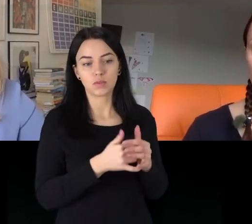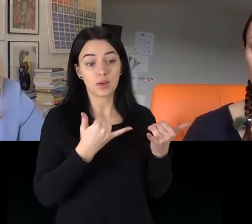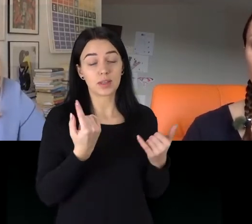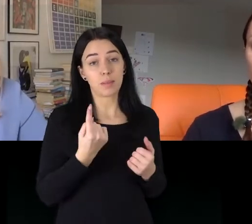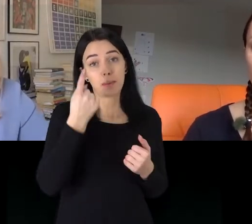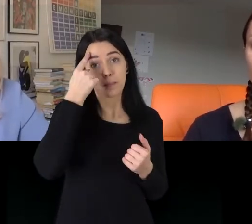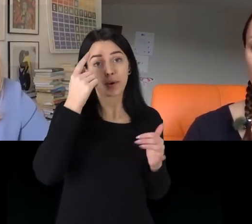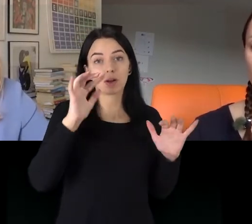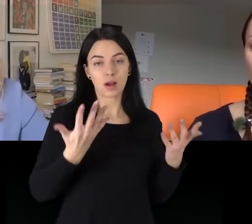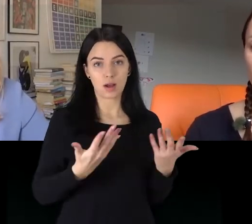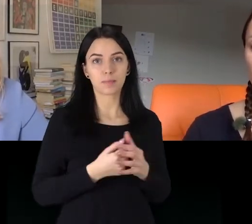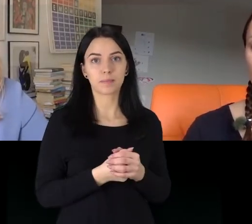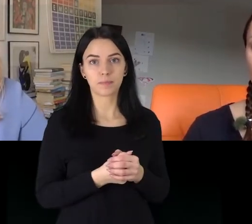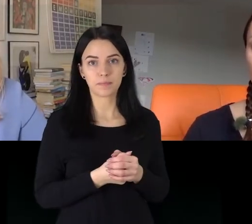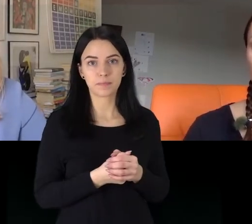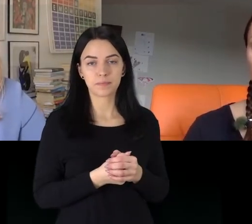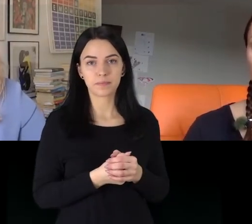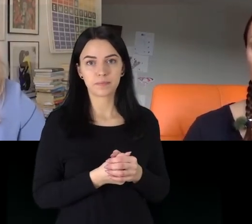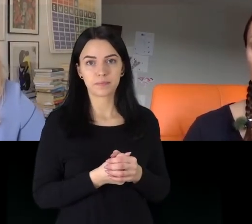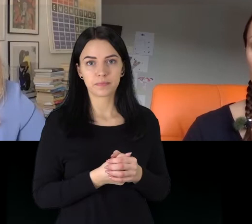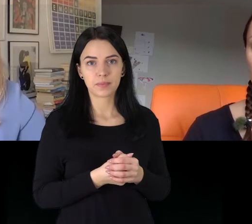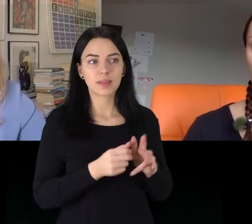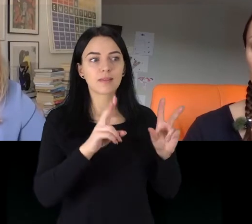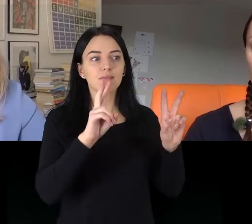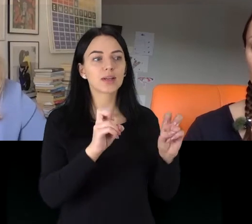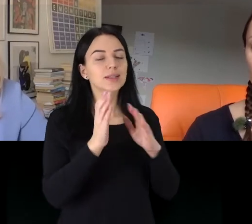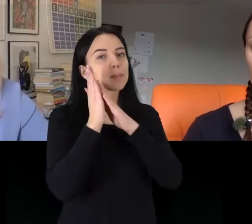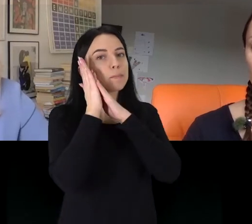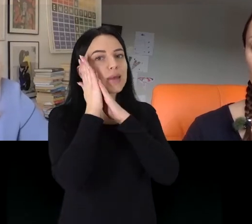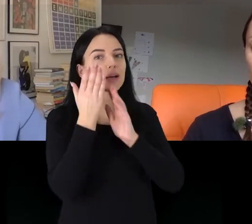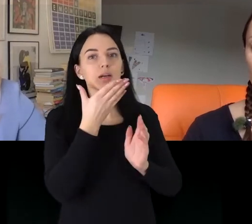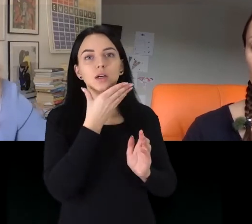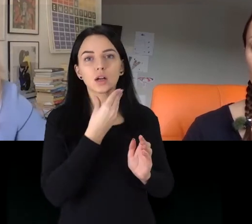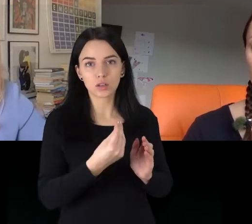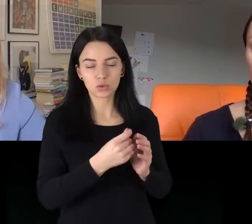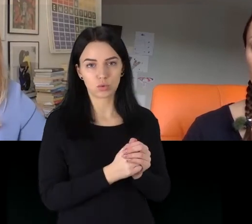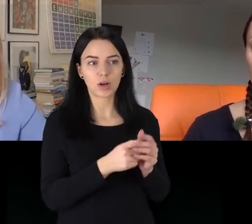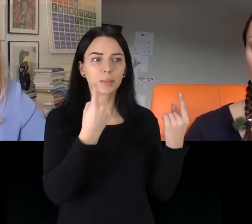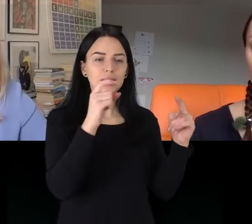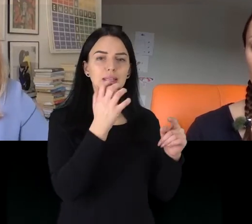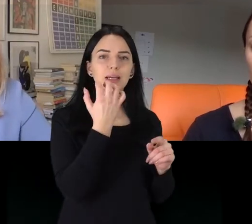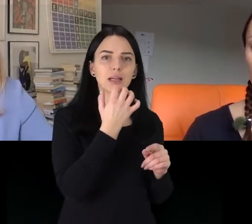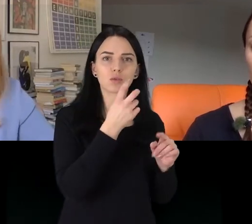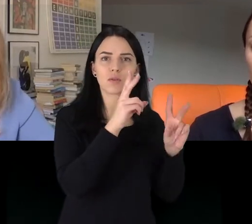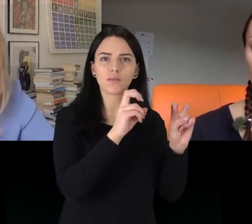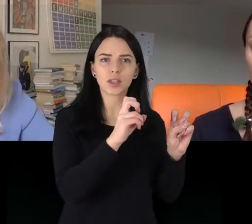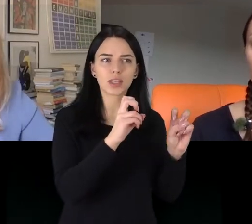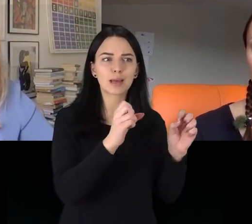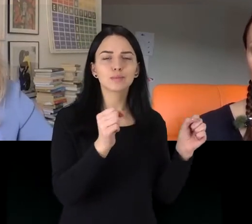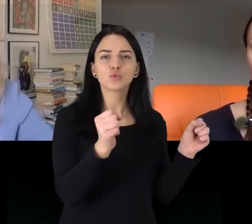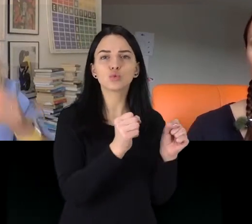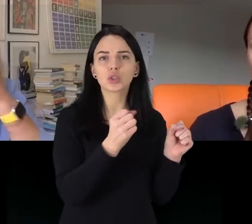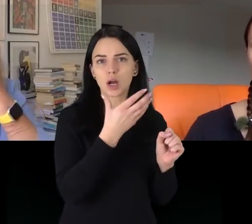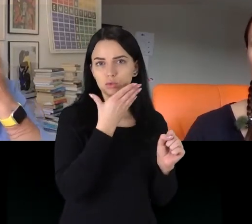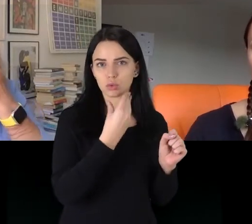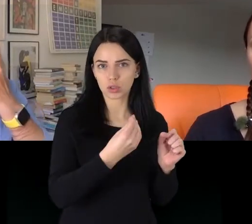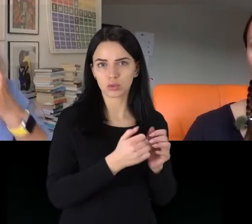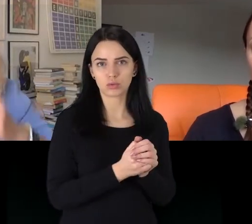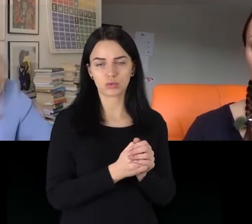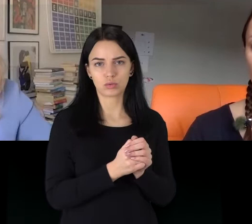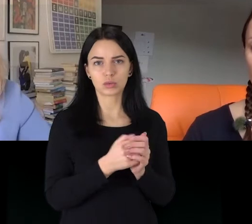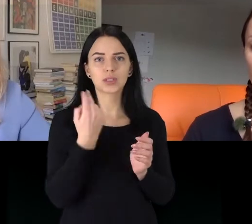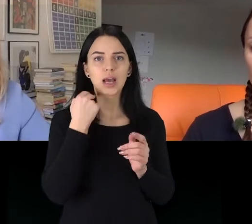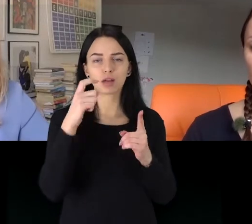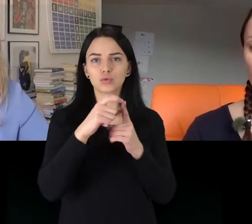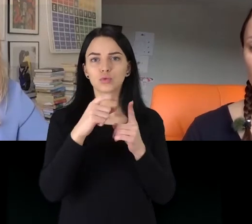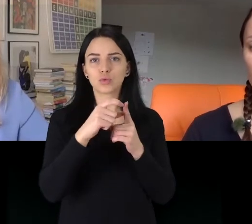prisimena į galvą, tai yra, tai vadinami mėgančioji gražuolė, arba dar kitoje literatūroje vadinama ten užšalusi gražuolė, angliškai yra